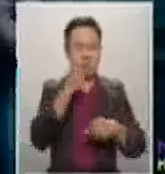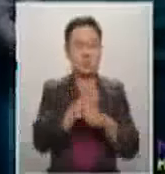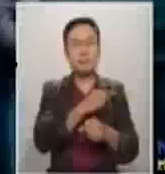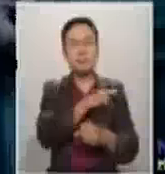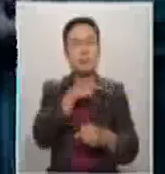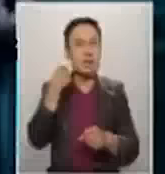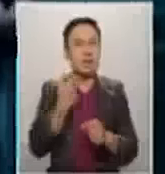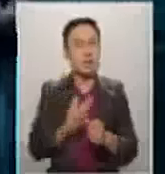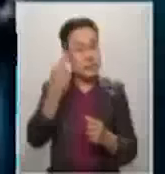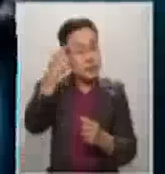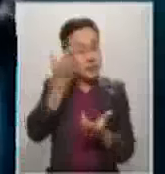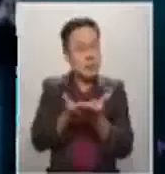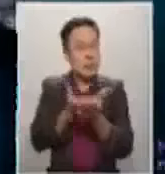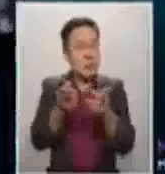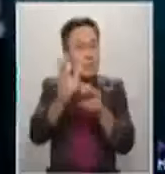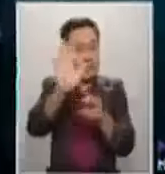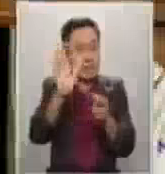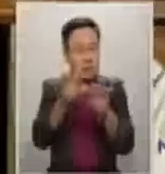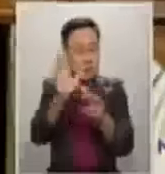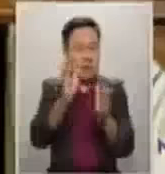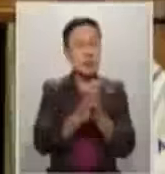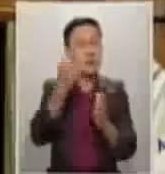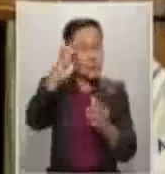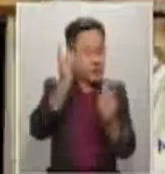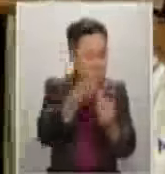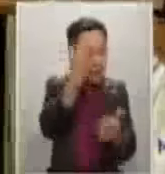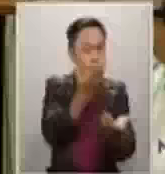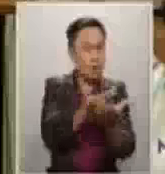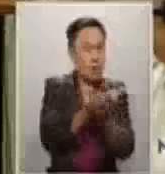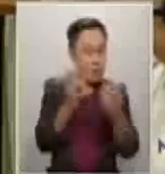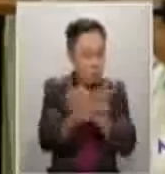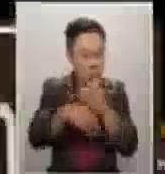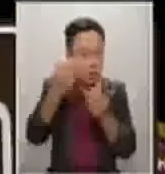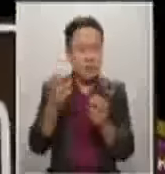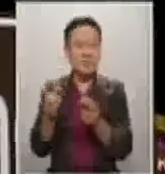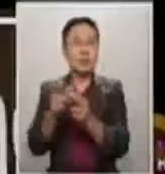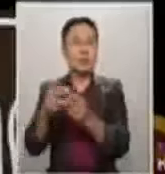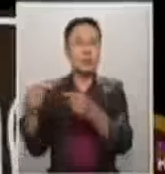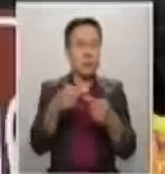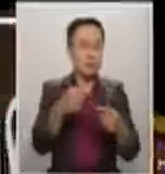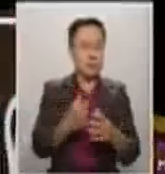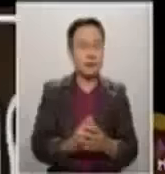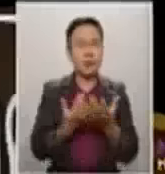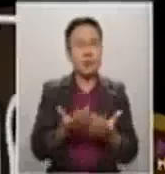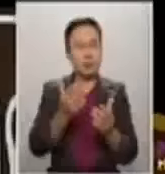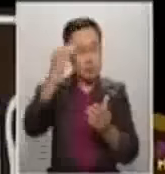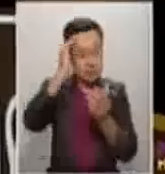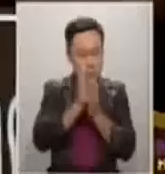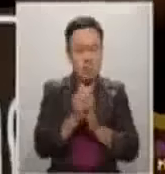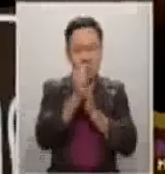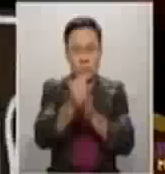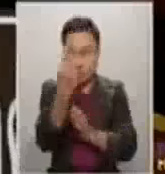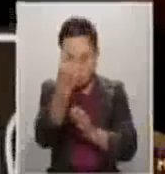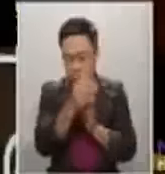ยหวังที่จะได้ทรัพย์สินแล้วก็ตั้งใจเข้าไปข่มขืนครับต่อมาเจ้าหน้าที่ตำรวจได้นำตัวผู้ต้องหาไปทำแผนประกอบคำรับสารภาพแต่ว่าไม่สามารถทำ